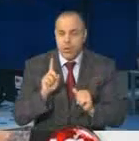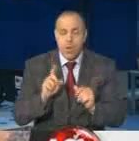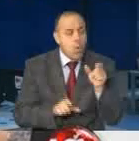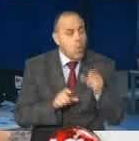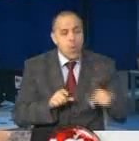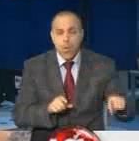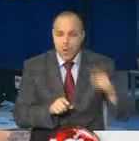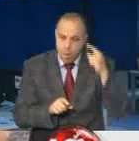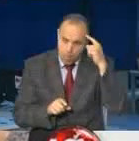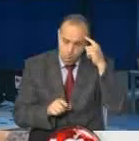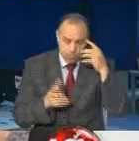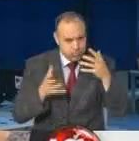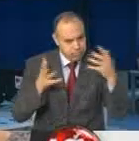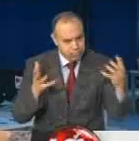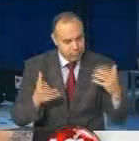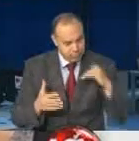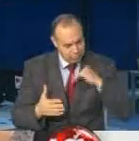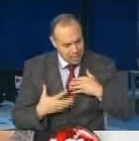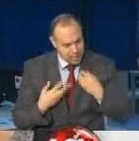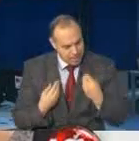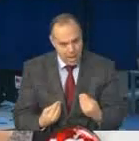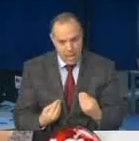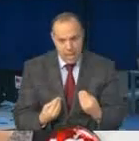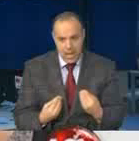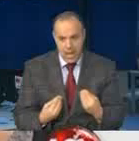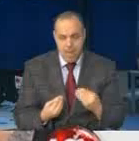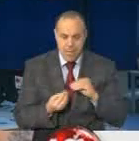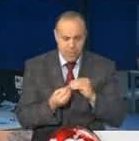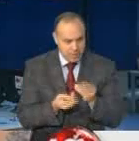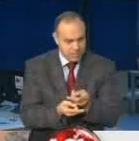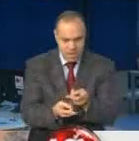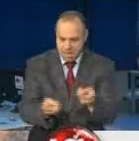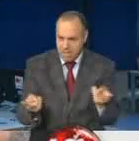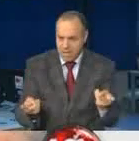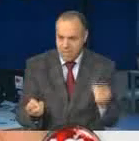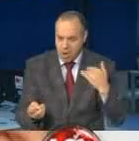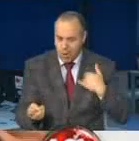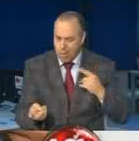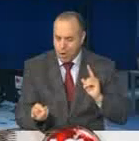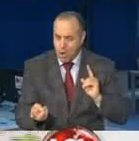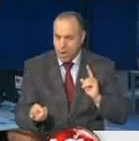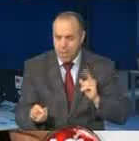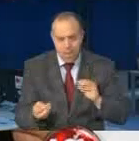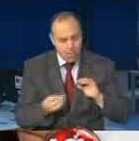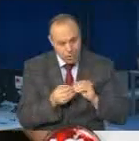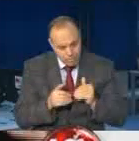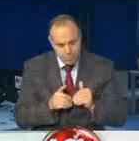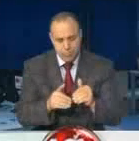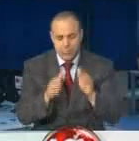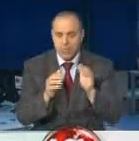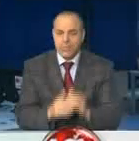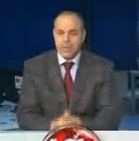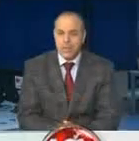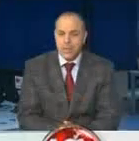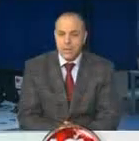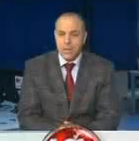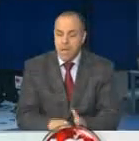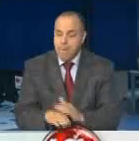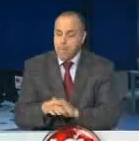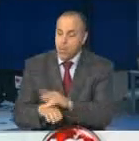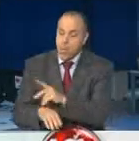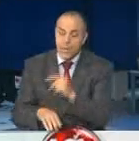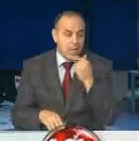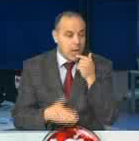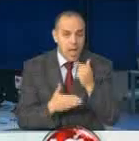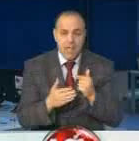تكون عقولها كبيرة ونفوسها كبيرة وتحط هالمشاكل في ايديها مش في قلوبها باش نجم تتجاوز القدام. إلى موضوع